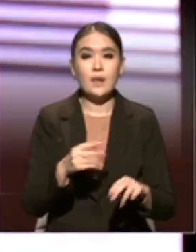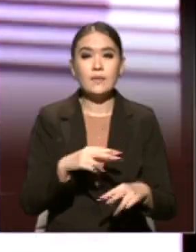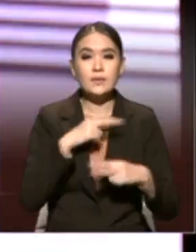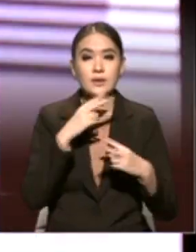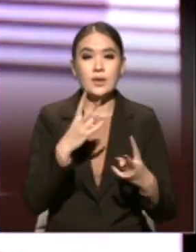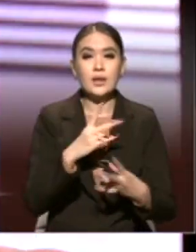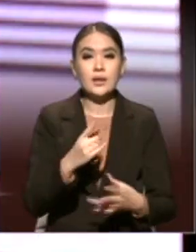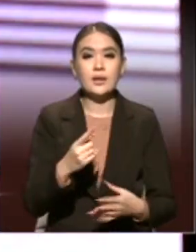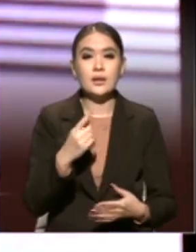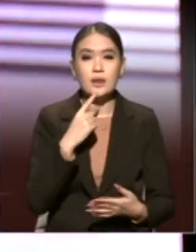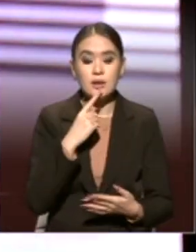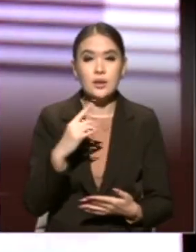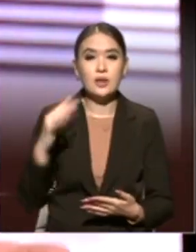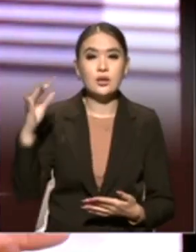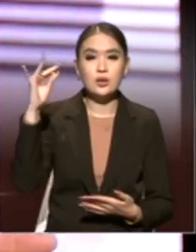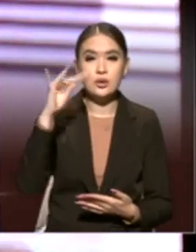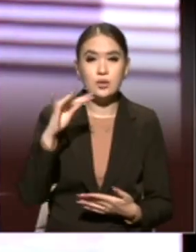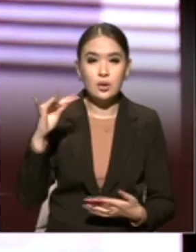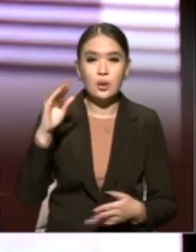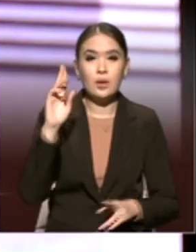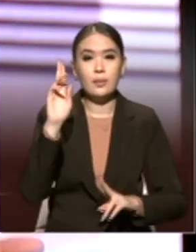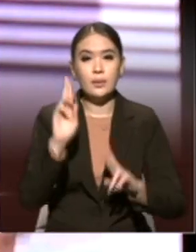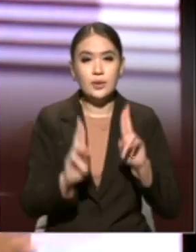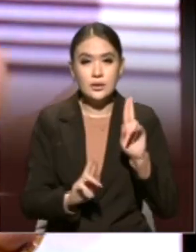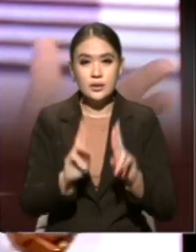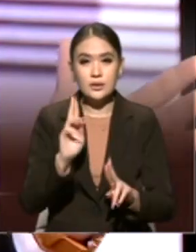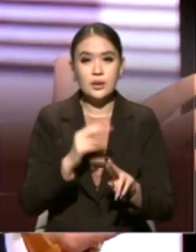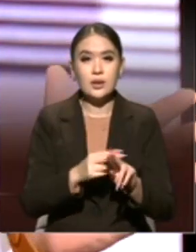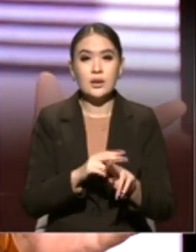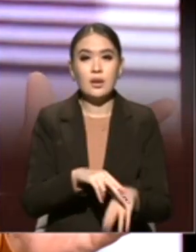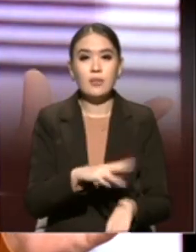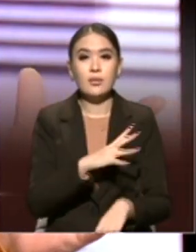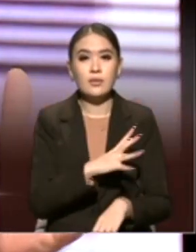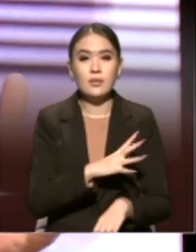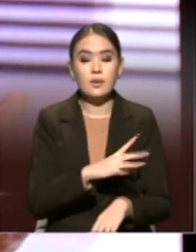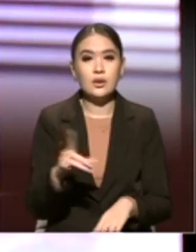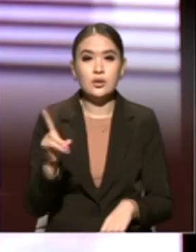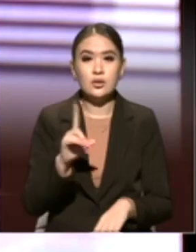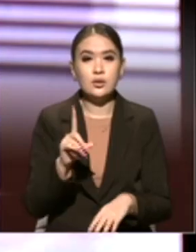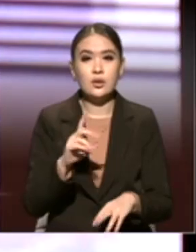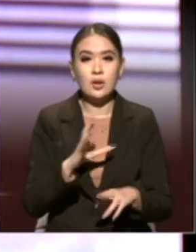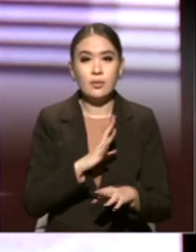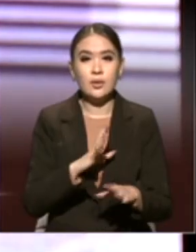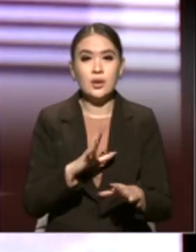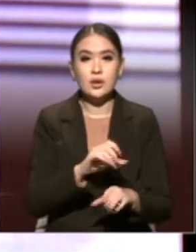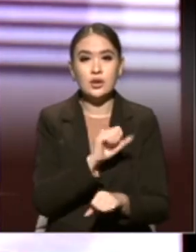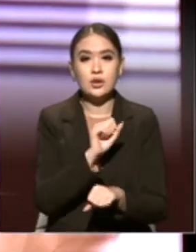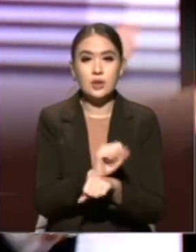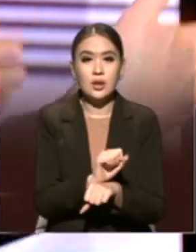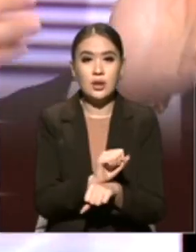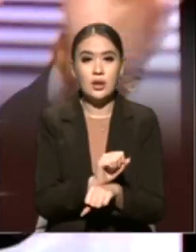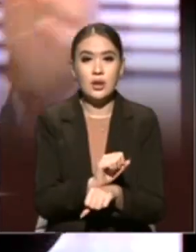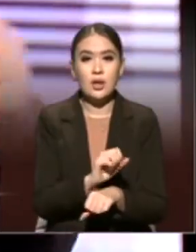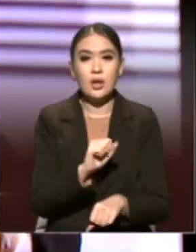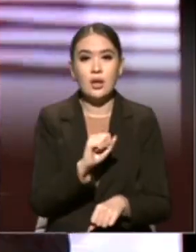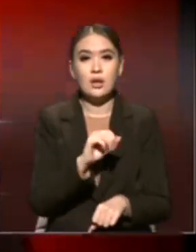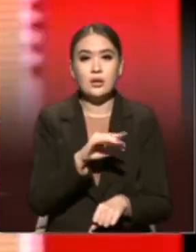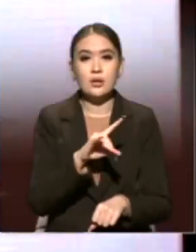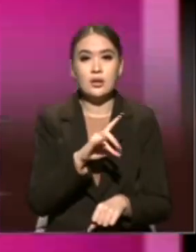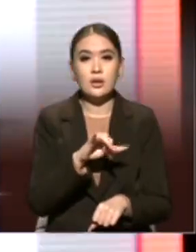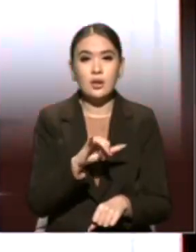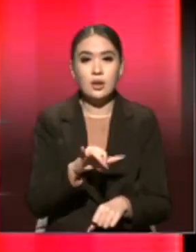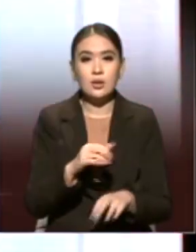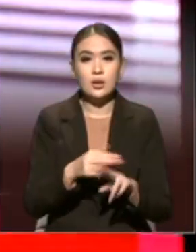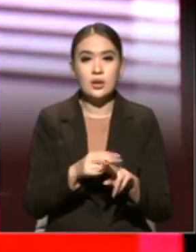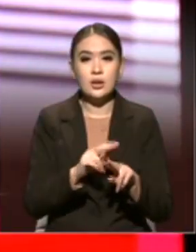тіл, өзіміздің тарихымыз, мәдениетіміз. Біз кейде Ұлы Отан соғысымен шектеліп қаламыз. Ау, ата-бабаларымыздың тарихы қайда? Жоқ,